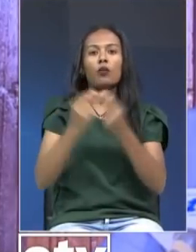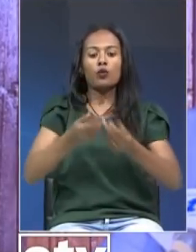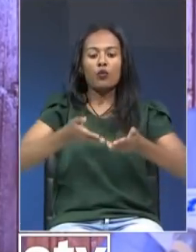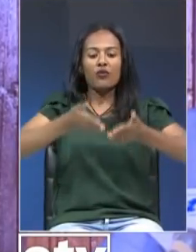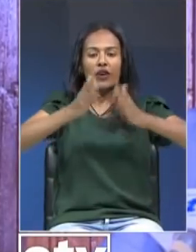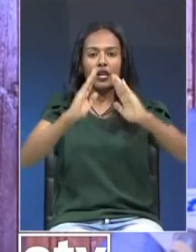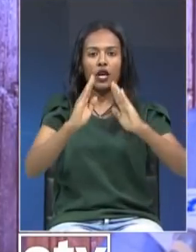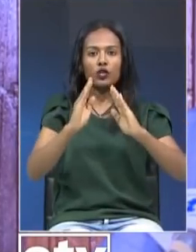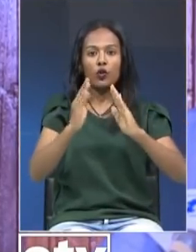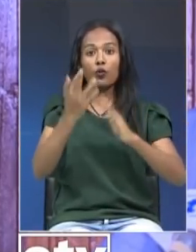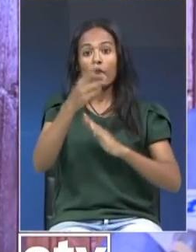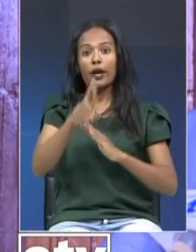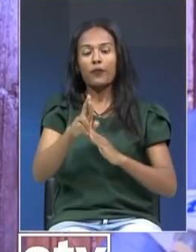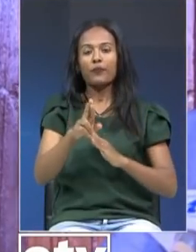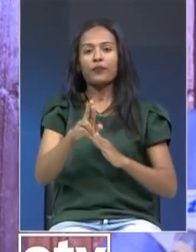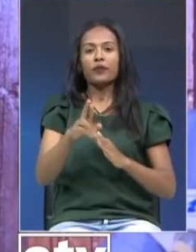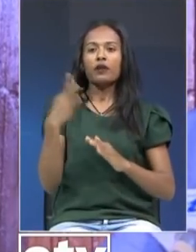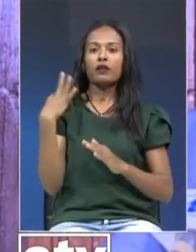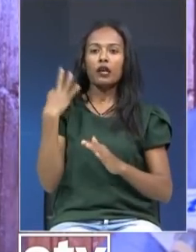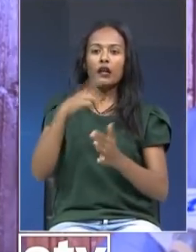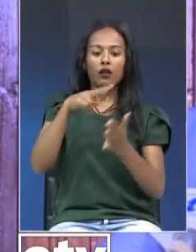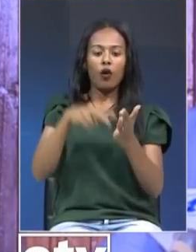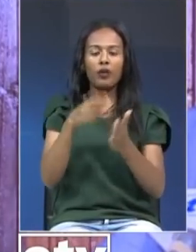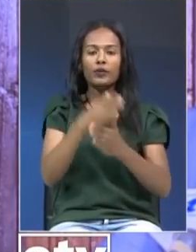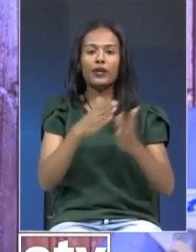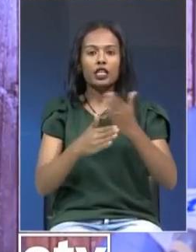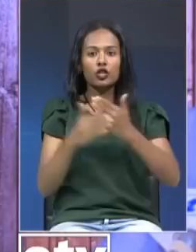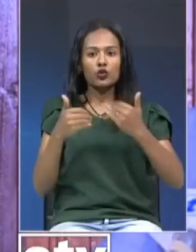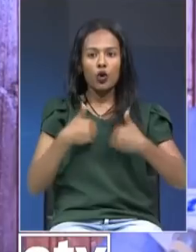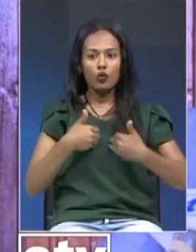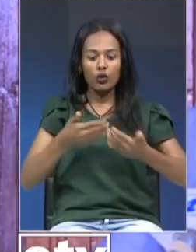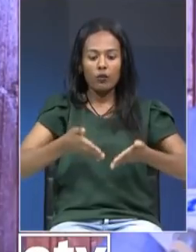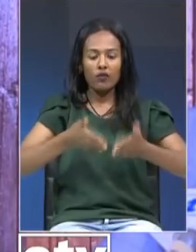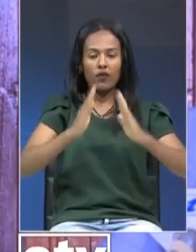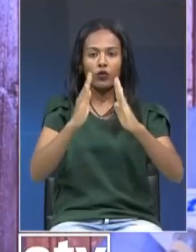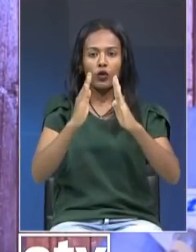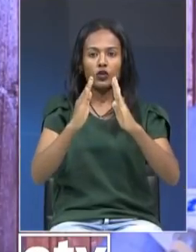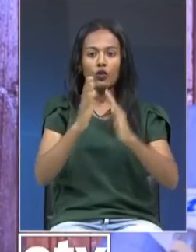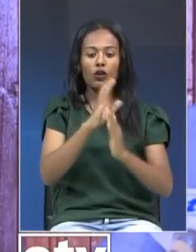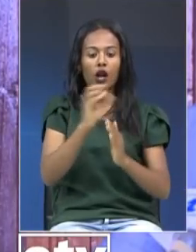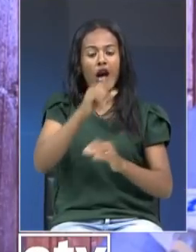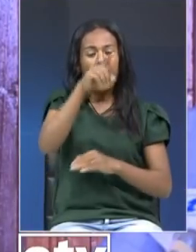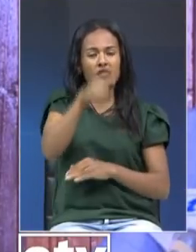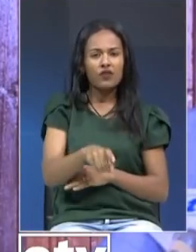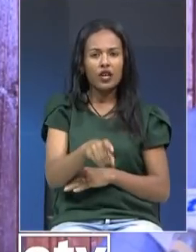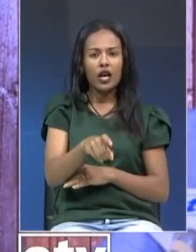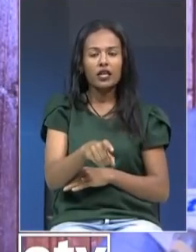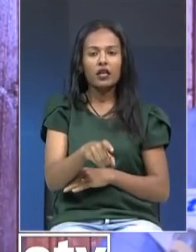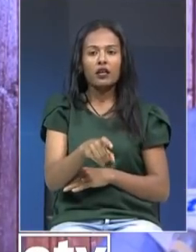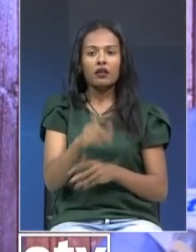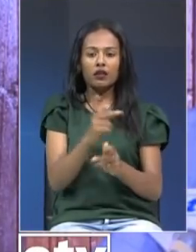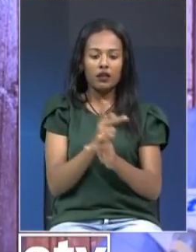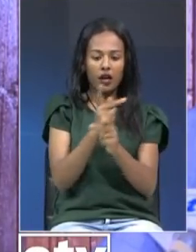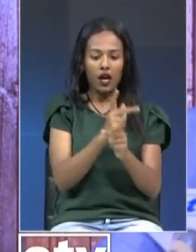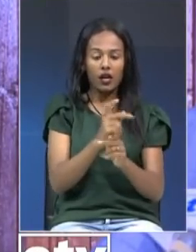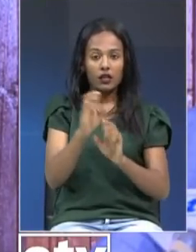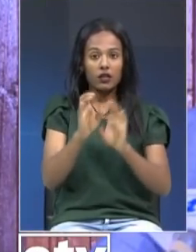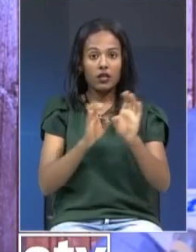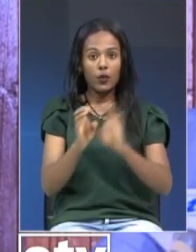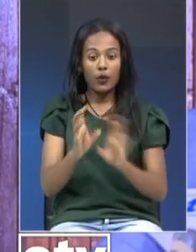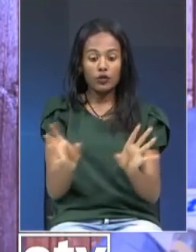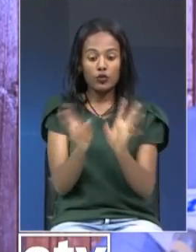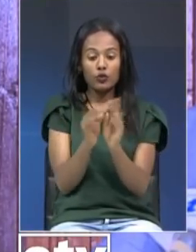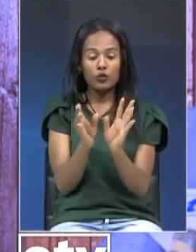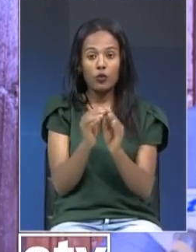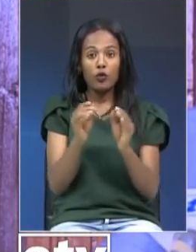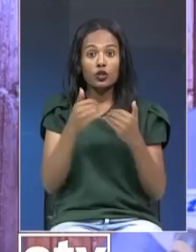የሚፈቅዳቸው ወይም ጤና ተቋማት በየደረጃ ያሉ የሚፈቅዷቸው እና አስፈላጊው ደህንነት ጥንቃቄ የተደረገባቸው